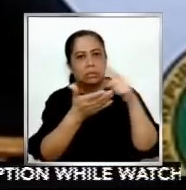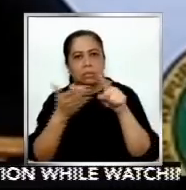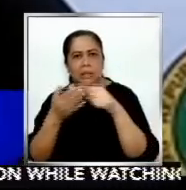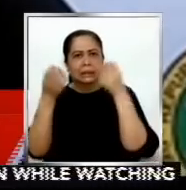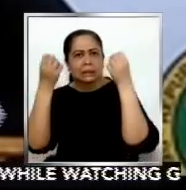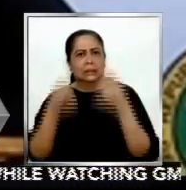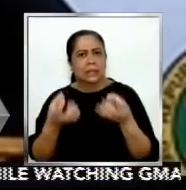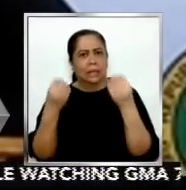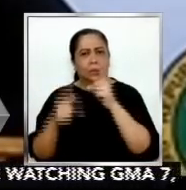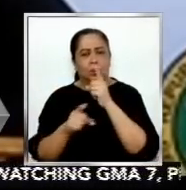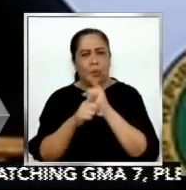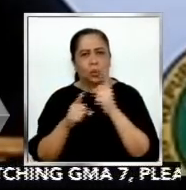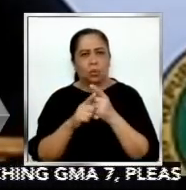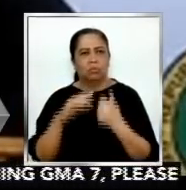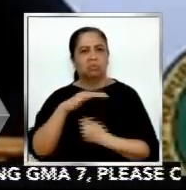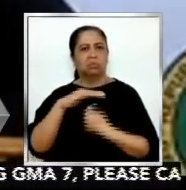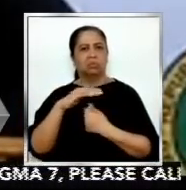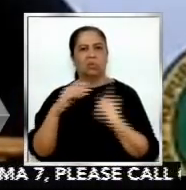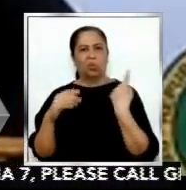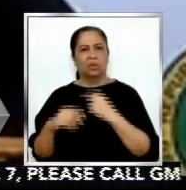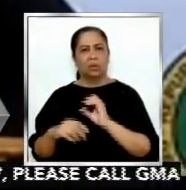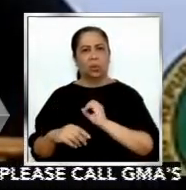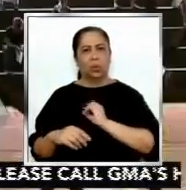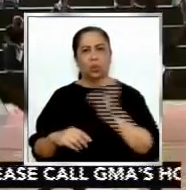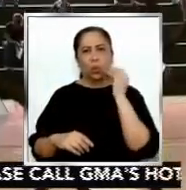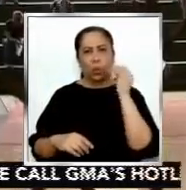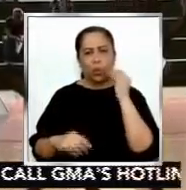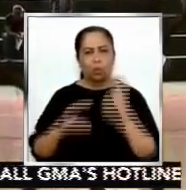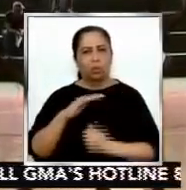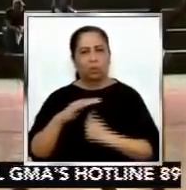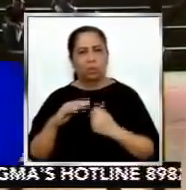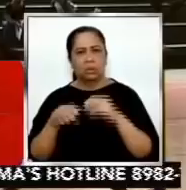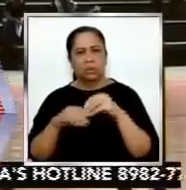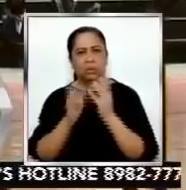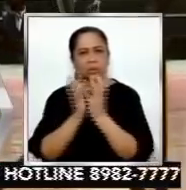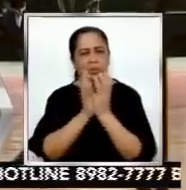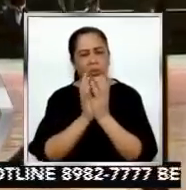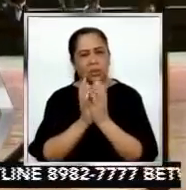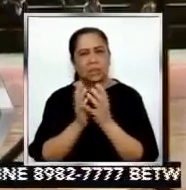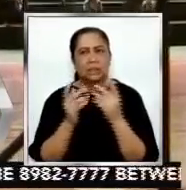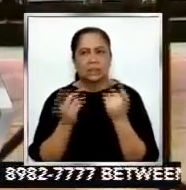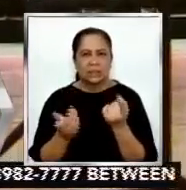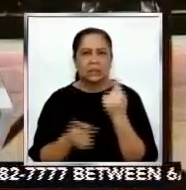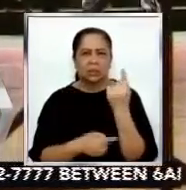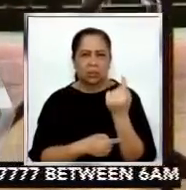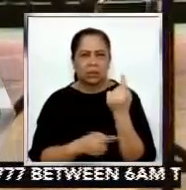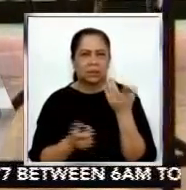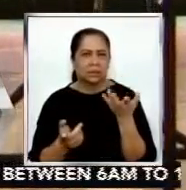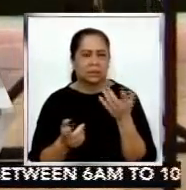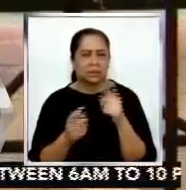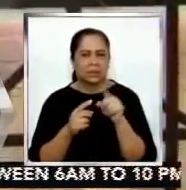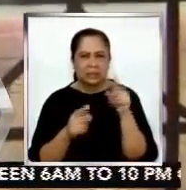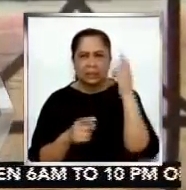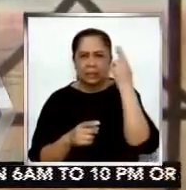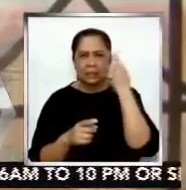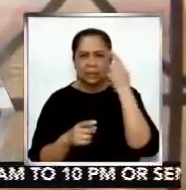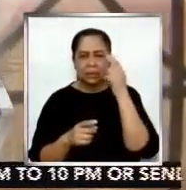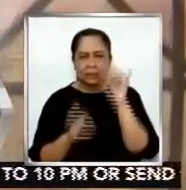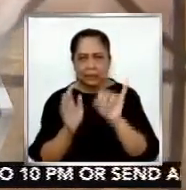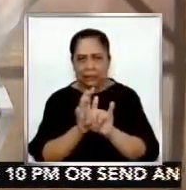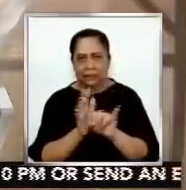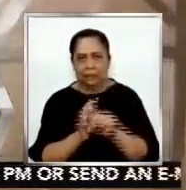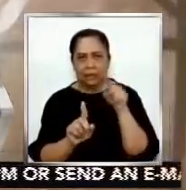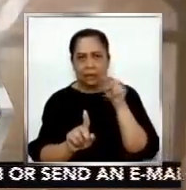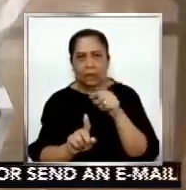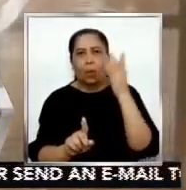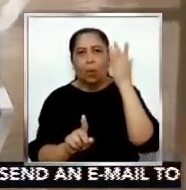talagang nag-home quarantine sa ating mga komunidad. And this has been one of the factors that were identified kung